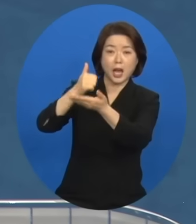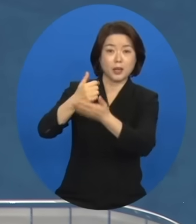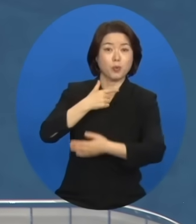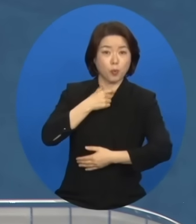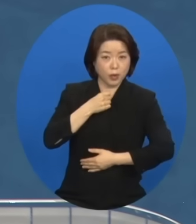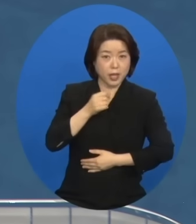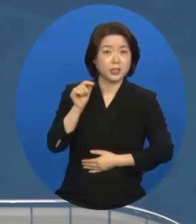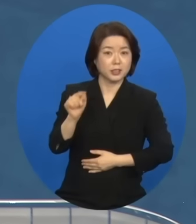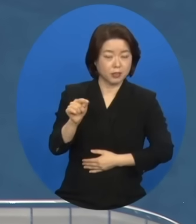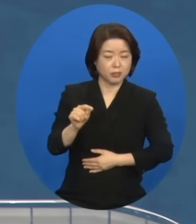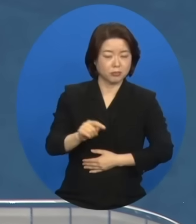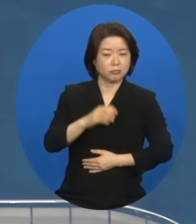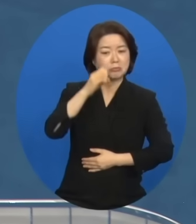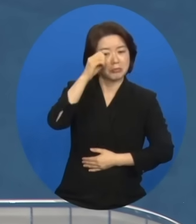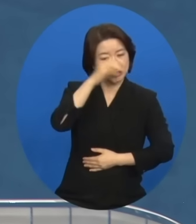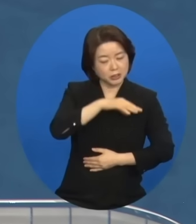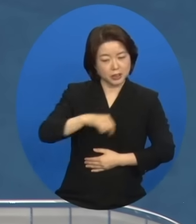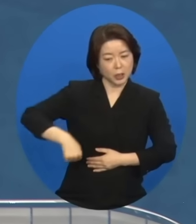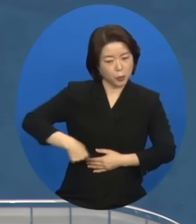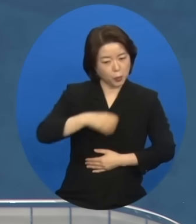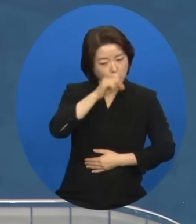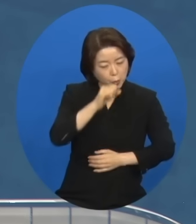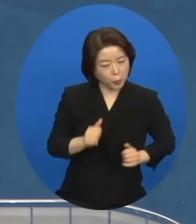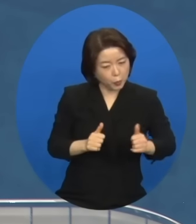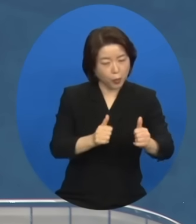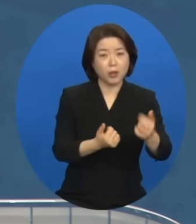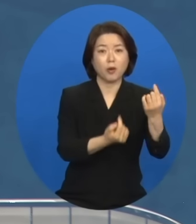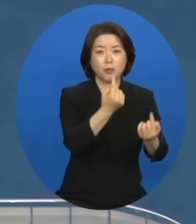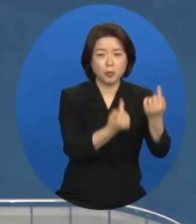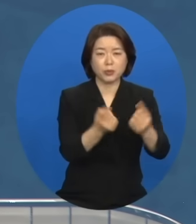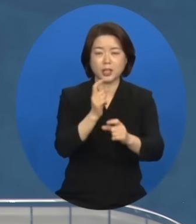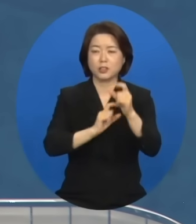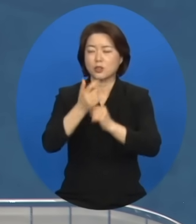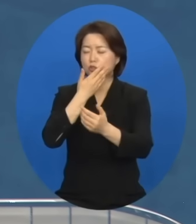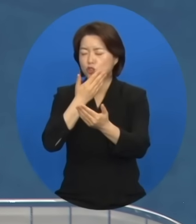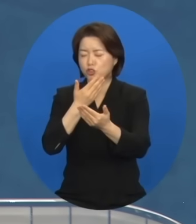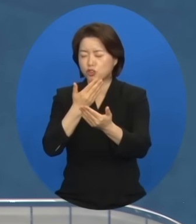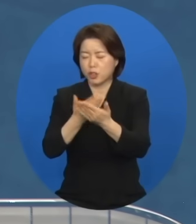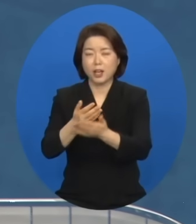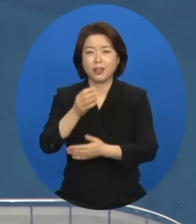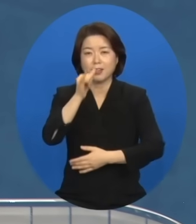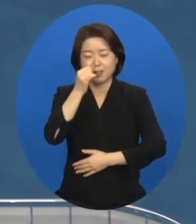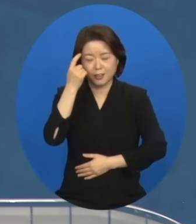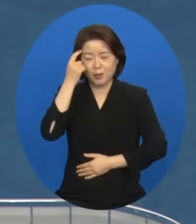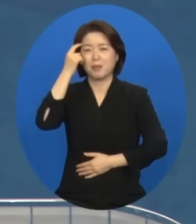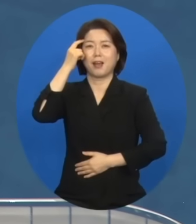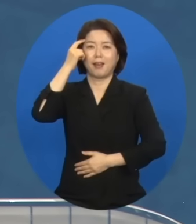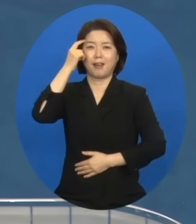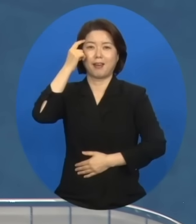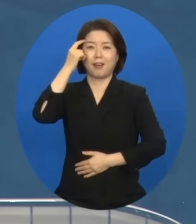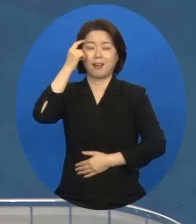단순히 착하고 성실한 것보다 더 중요한 것이 있다는 사실을 깨닫게 되었습니다.